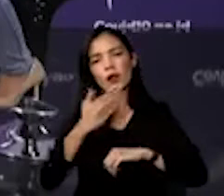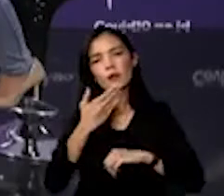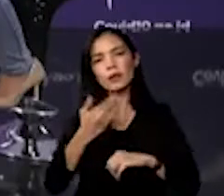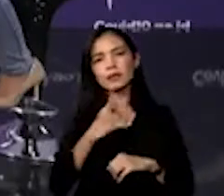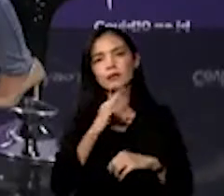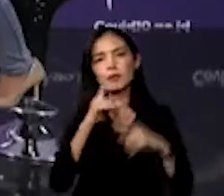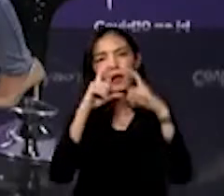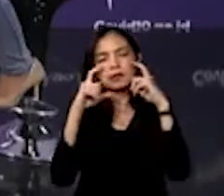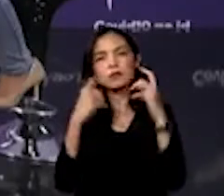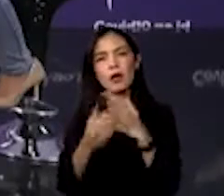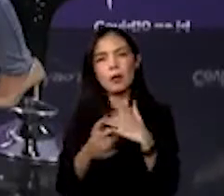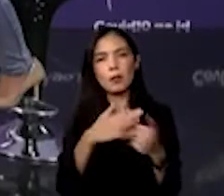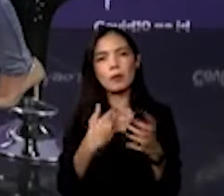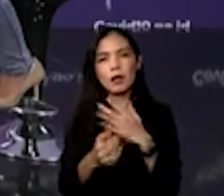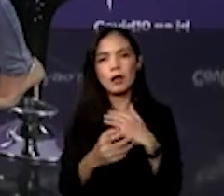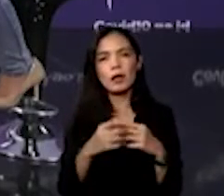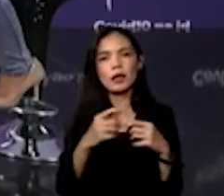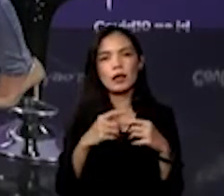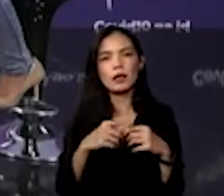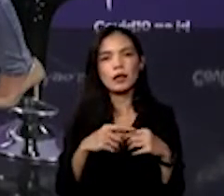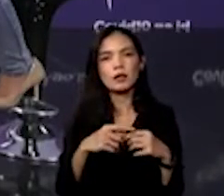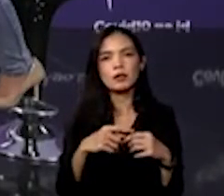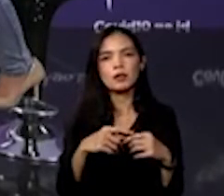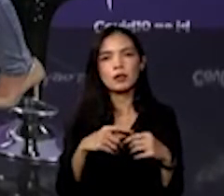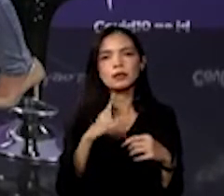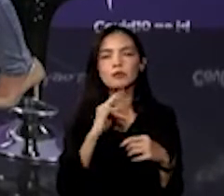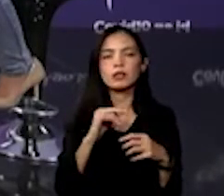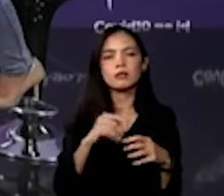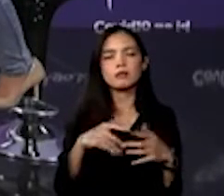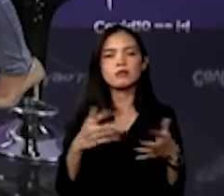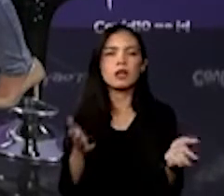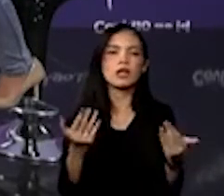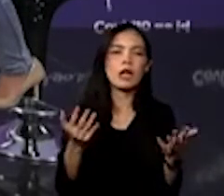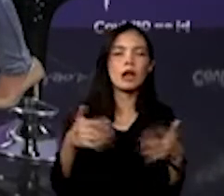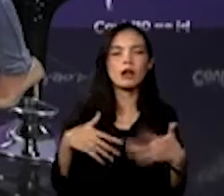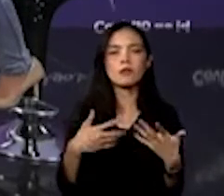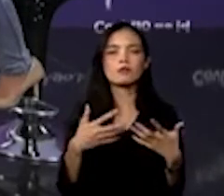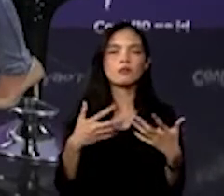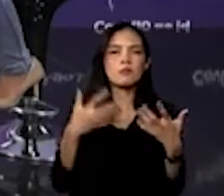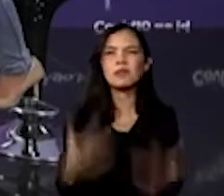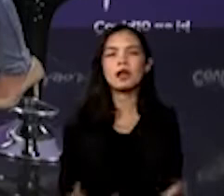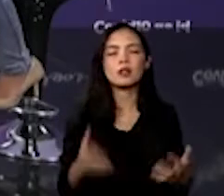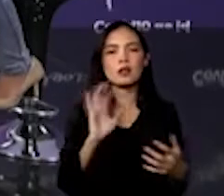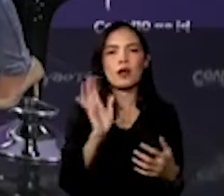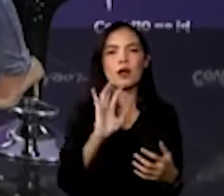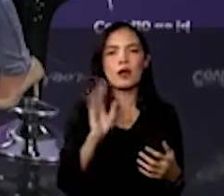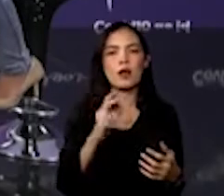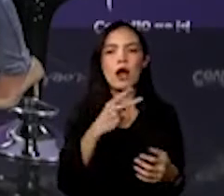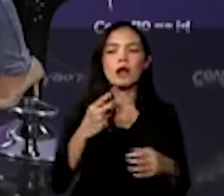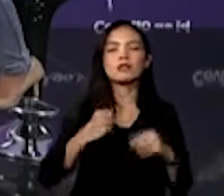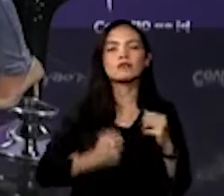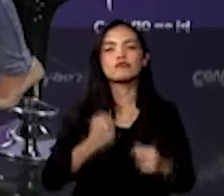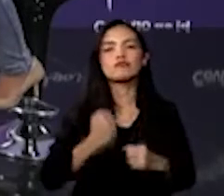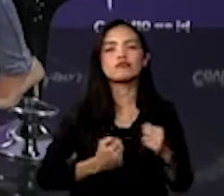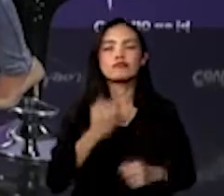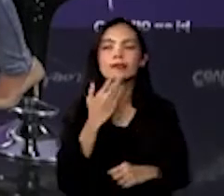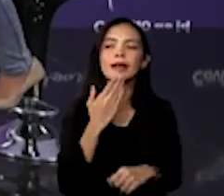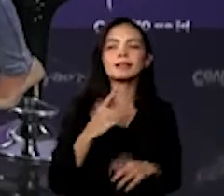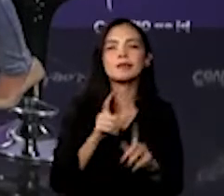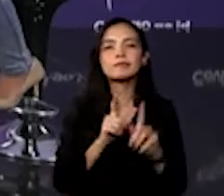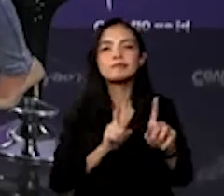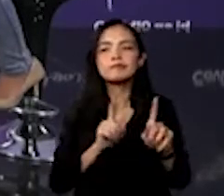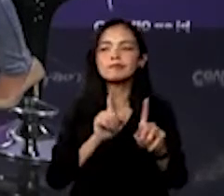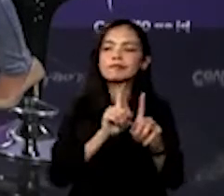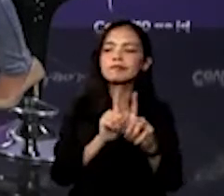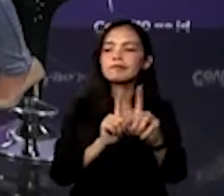masker OK kita bilang intensitasnya ringan atau sedang artinya sambil jogingjogging jarak